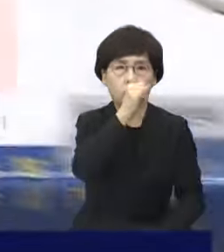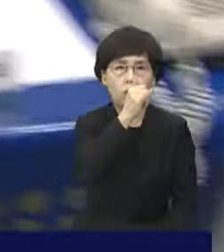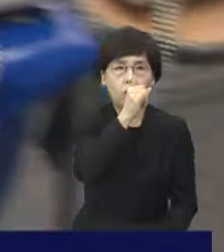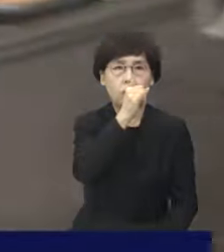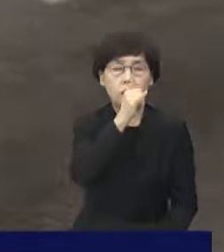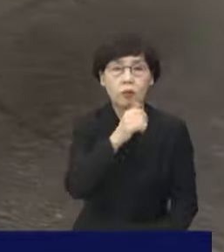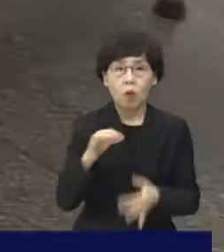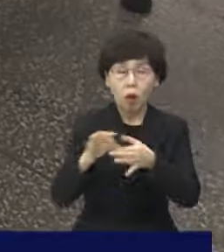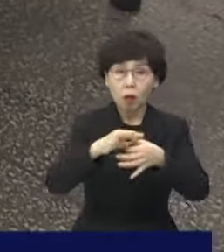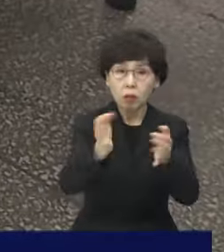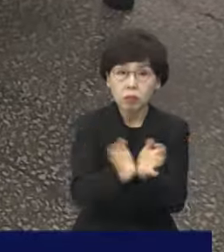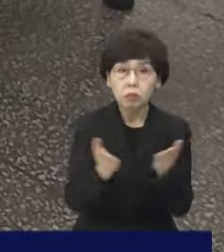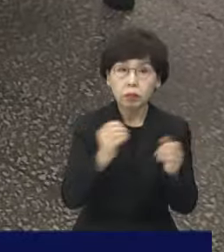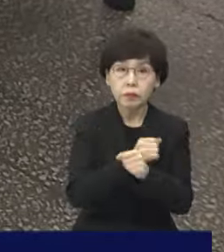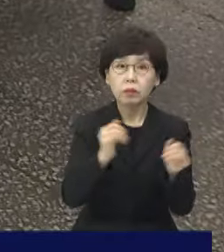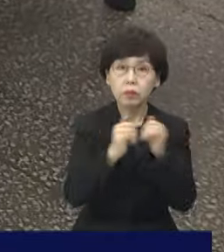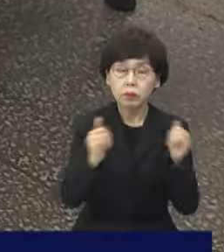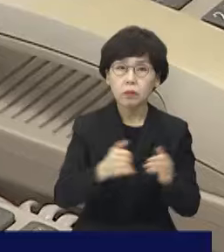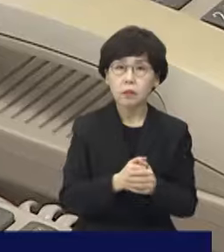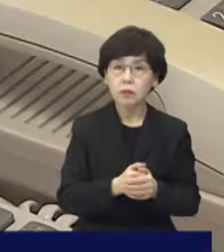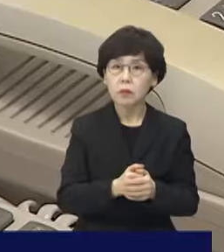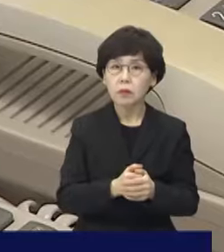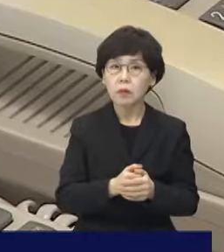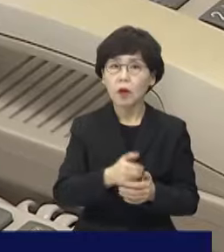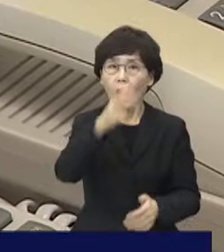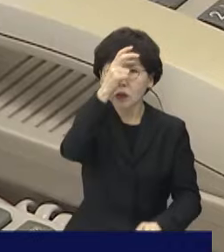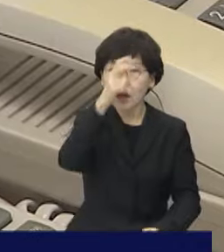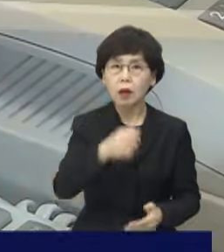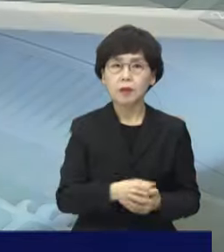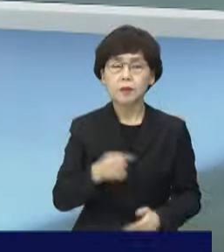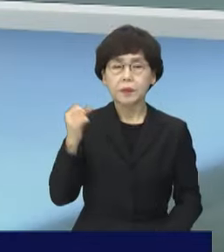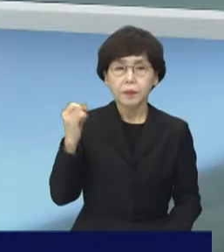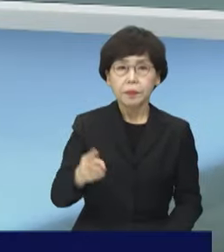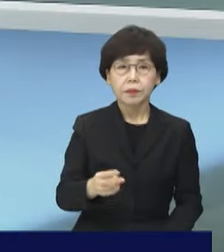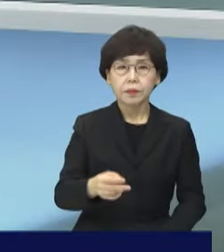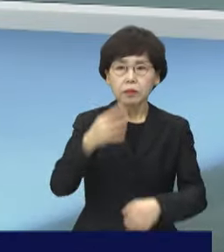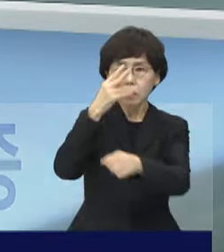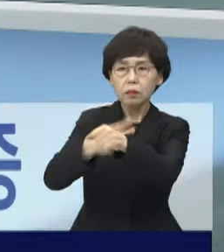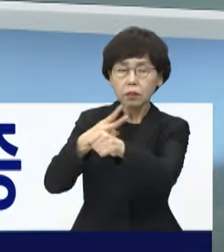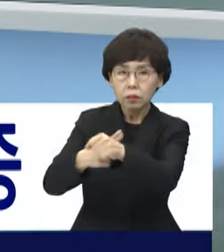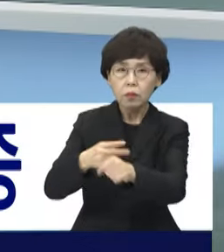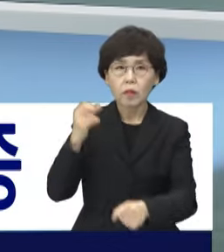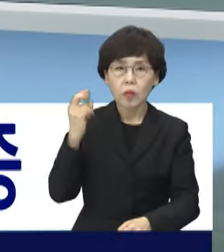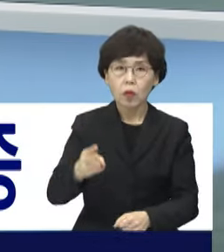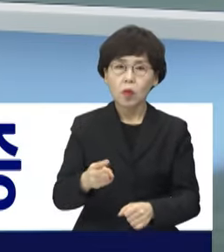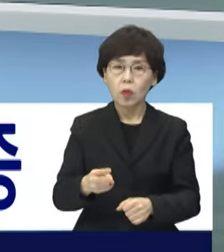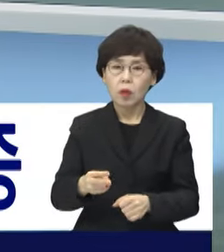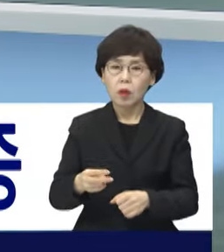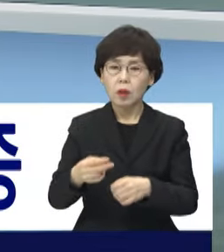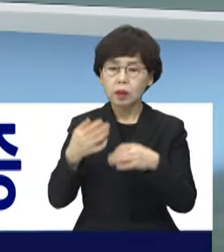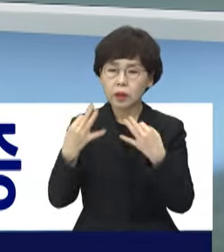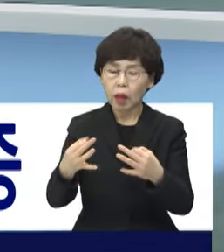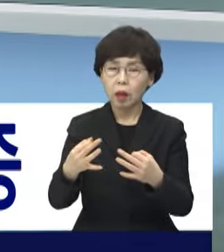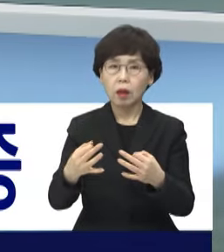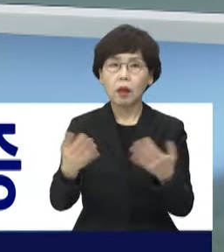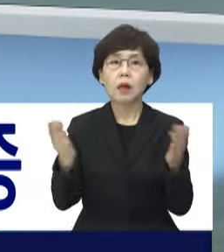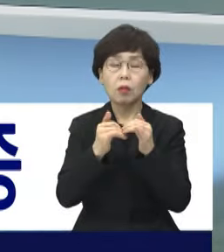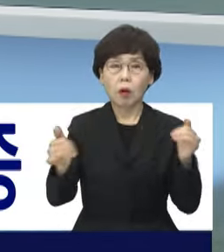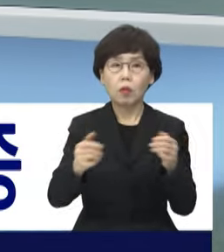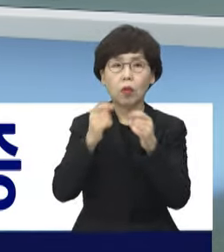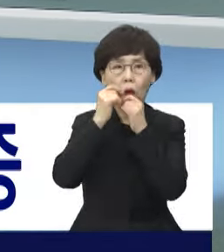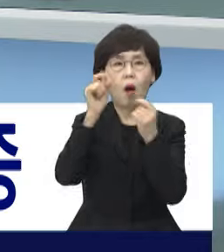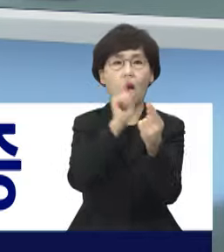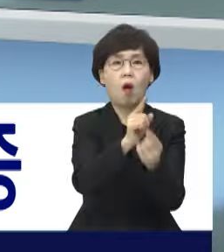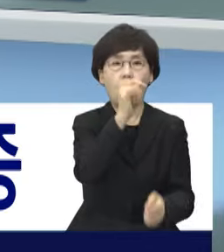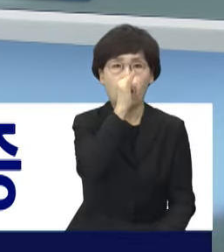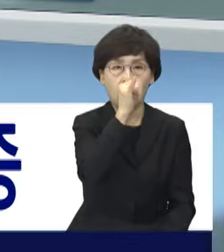그래요 관련 분야에 종사하는 분들이라고 하면 경찰이나 또 뭐 교수라는 금융기관 종사자분들도 마찬가지입니다 아